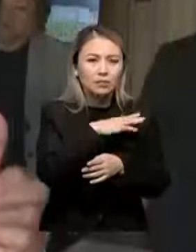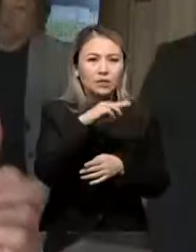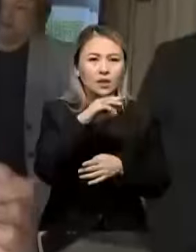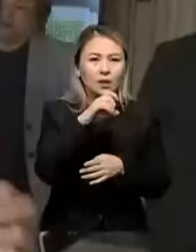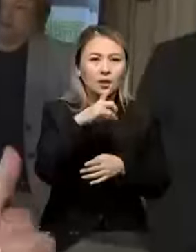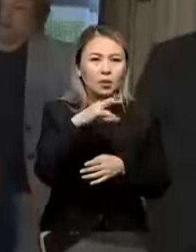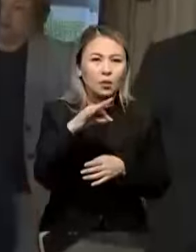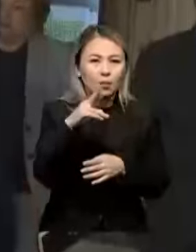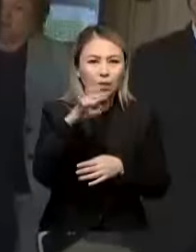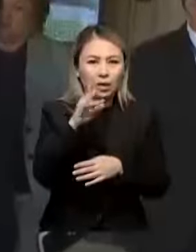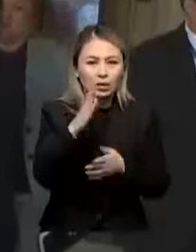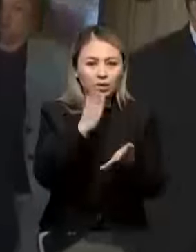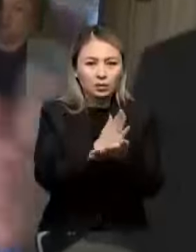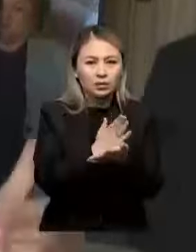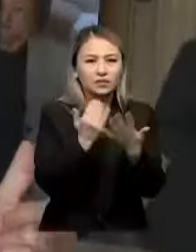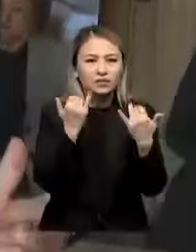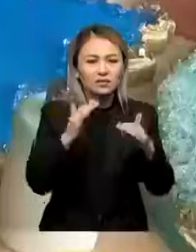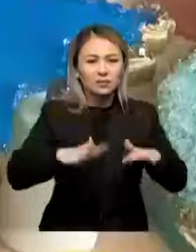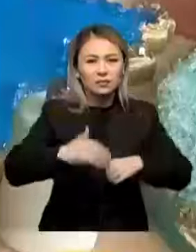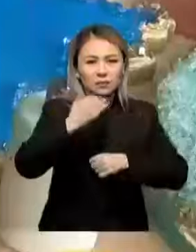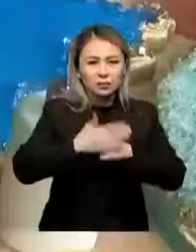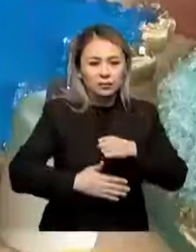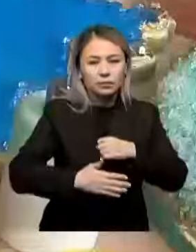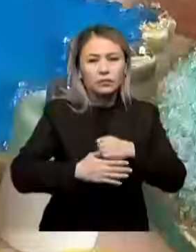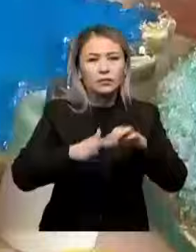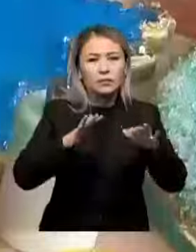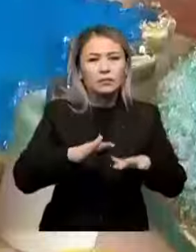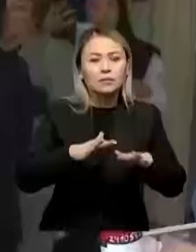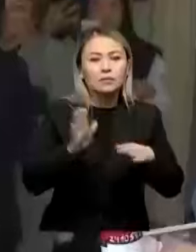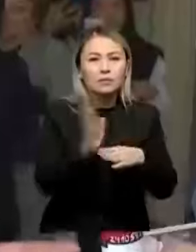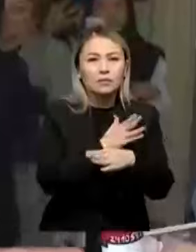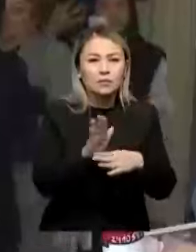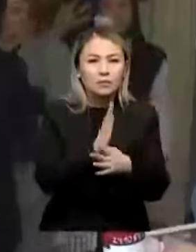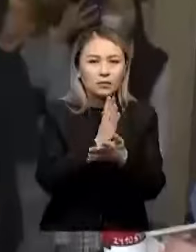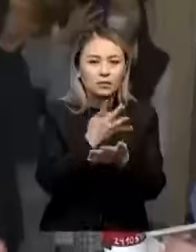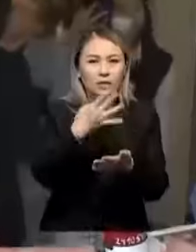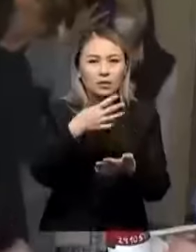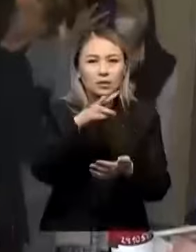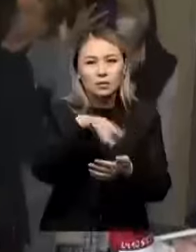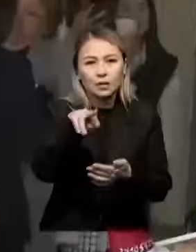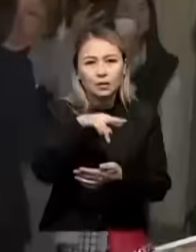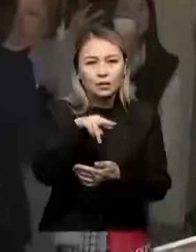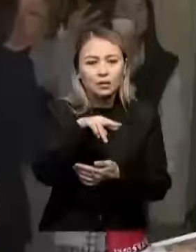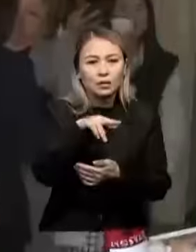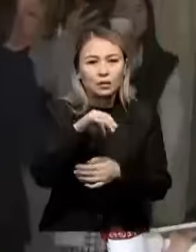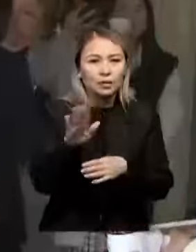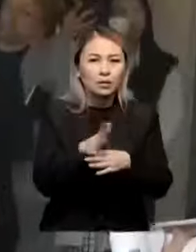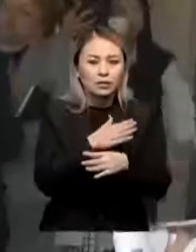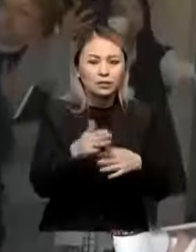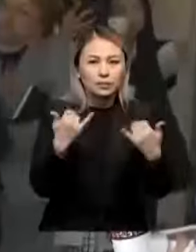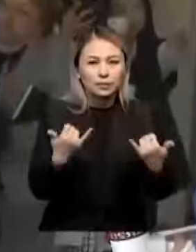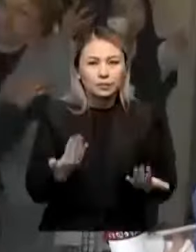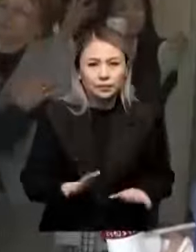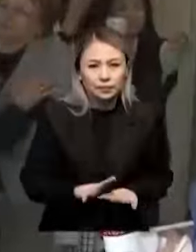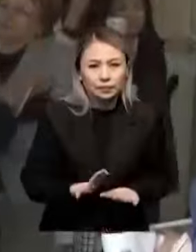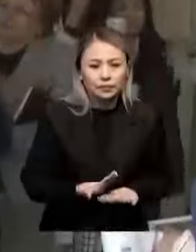технопаркты құру, инженерлікті орталықты құру біздіге программа бөлінген 40 миллиардқа ақша бөлініп отыр.